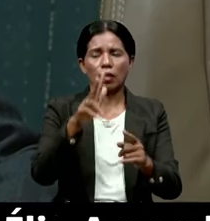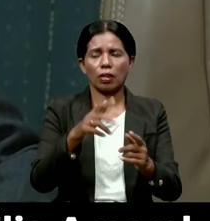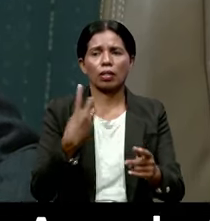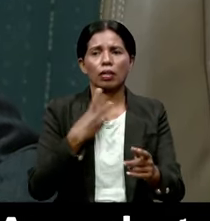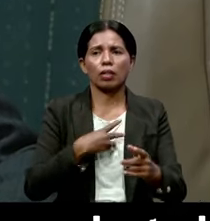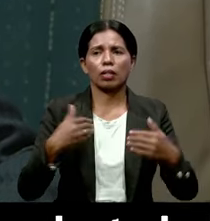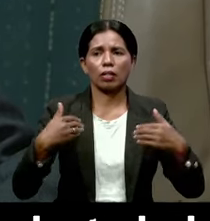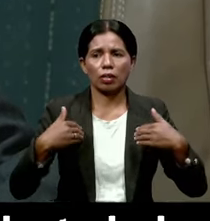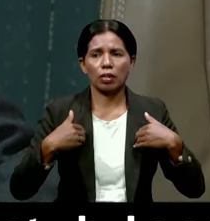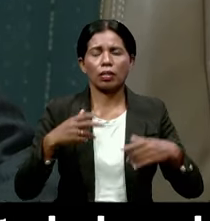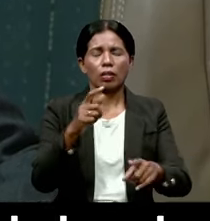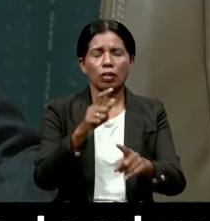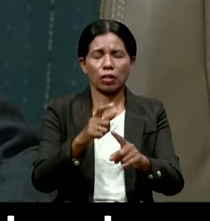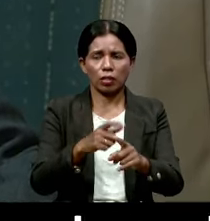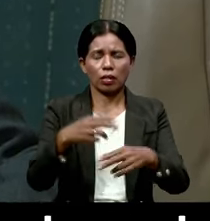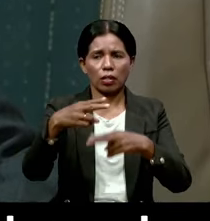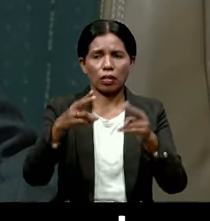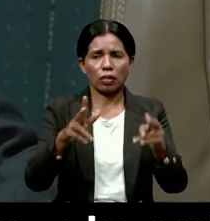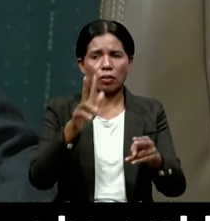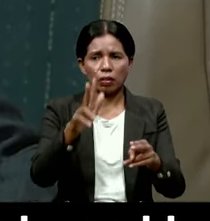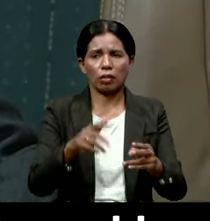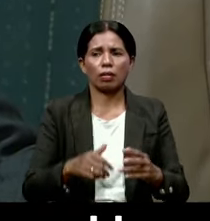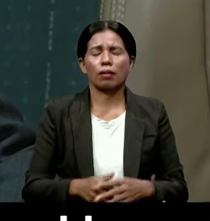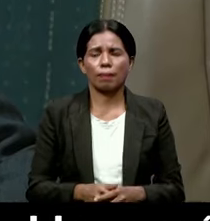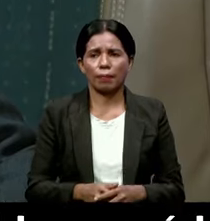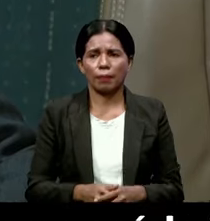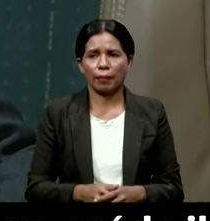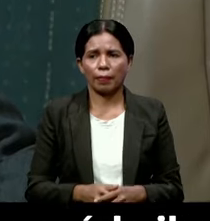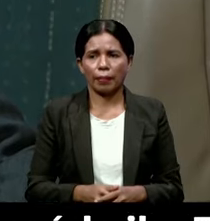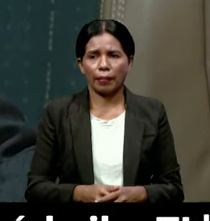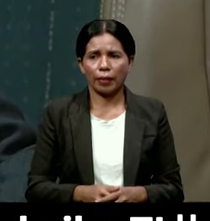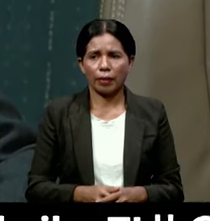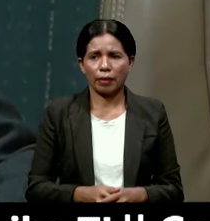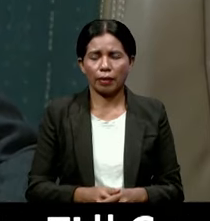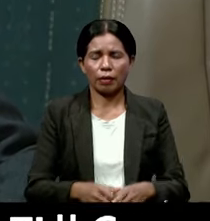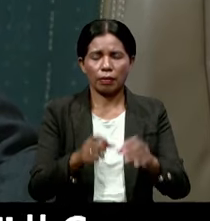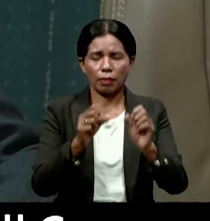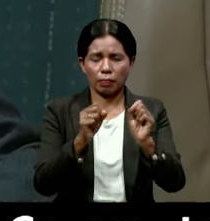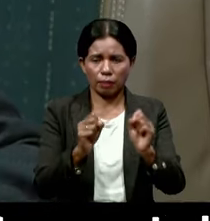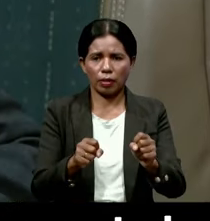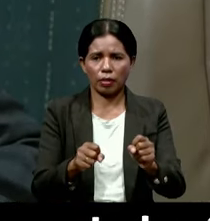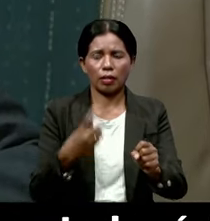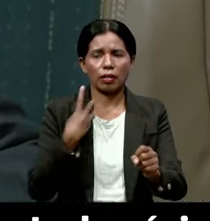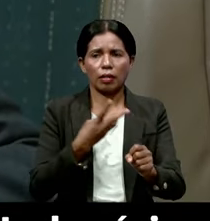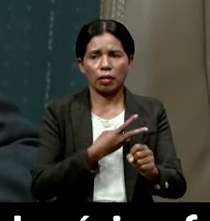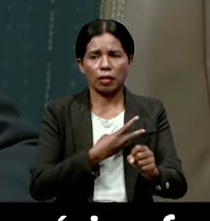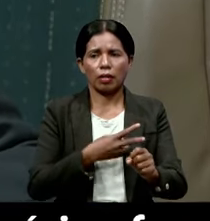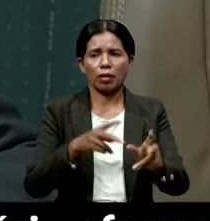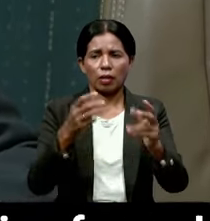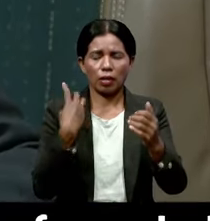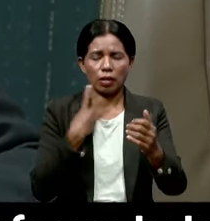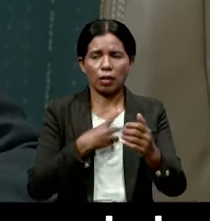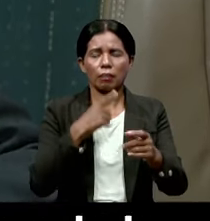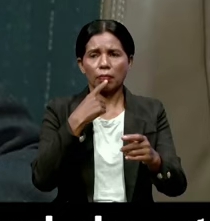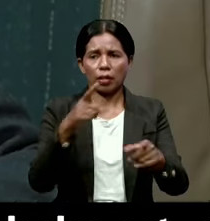ia saku tolu. La ia det saku ida, menos saku ida det. Nepe senti bele ita ne situasaun ame bele